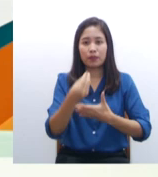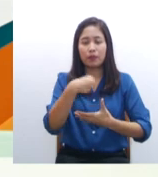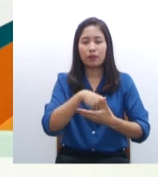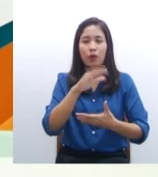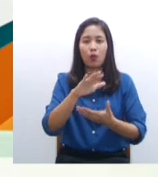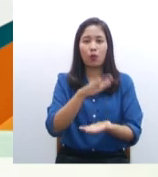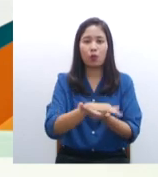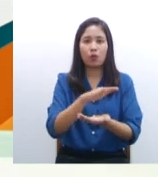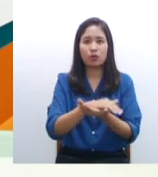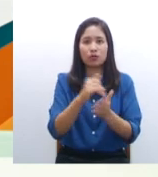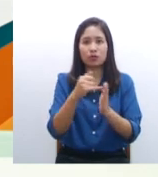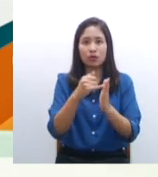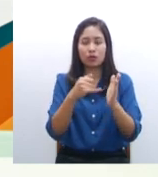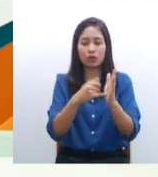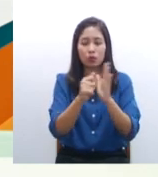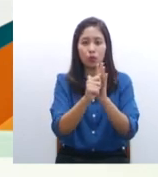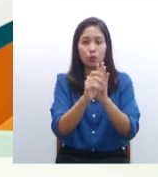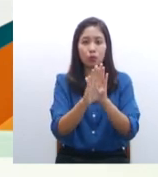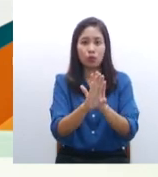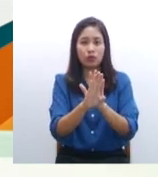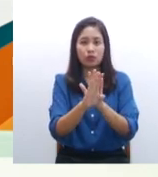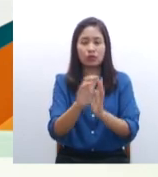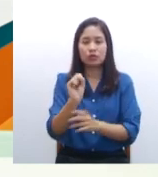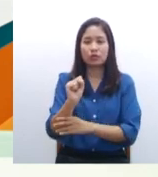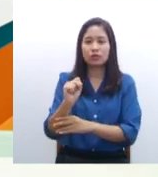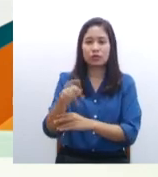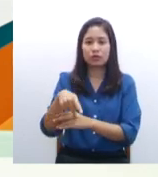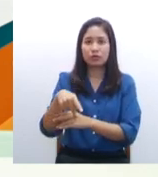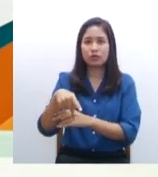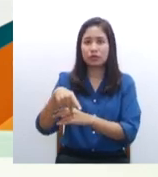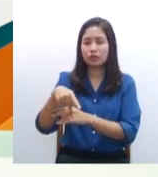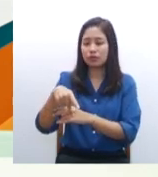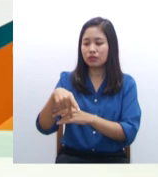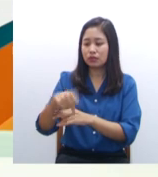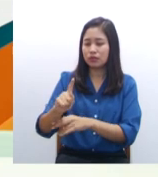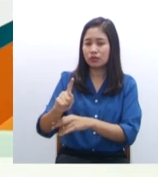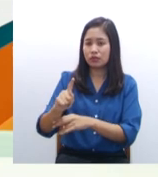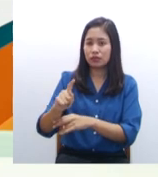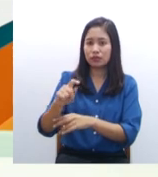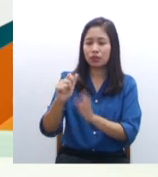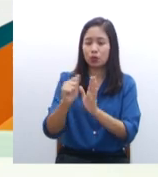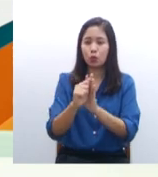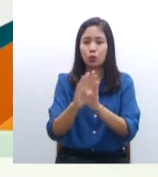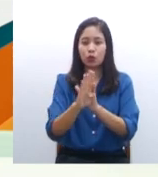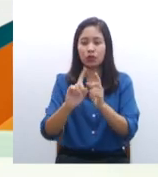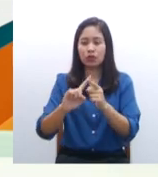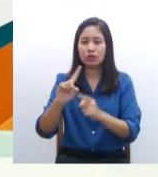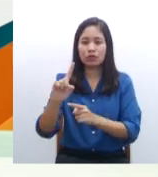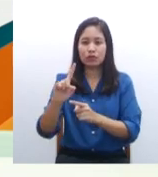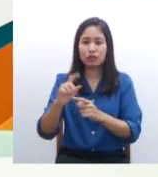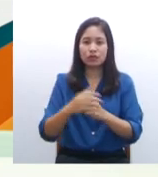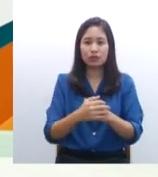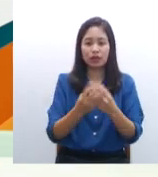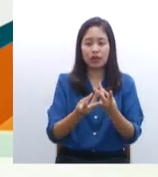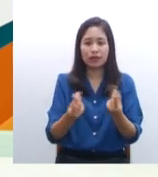งจังหวัดอุบลราชธานีนะครับสังกัดสำนักงานเขตพื้นที่การศึกษาประถมศึกษาอุบลราชธานีเขต1นะครับซึ่งร